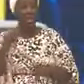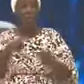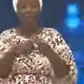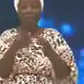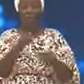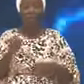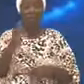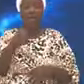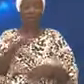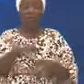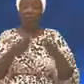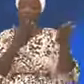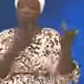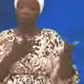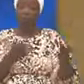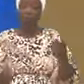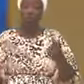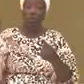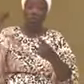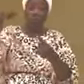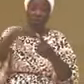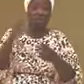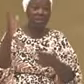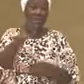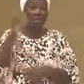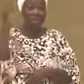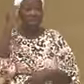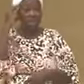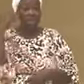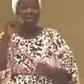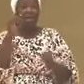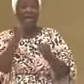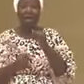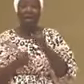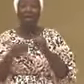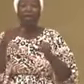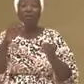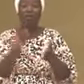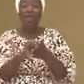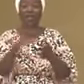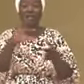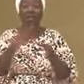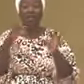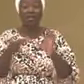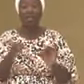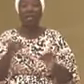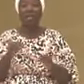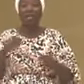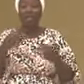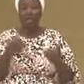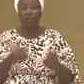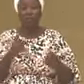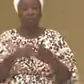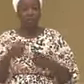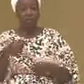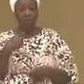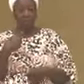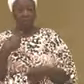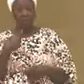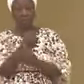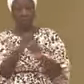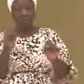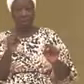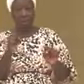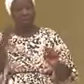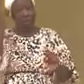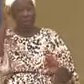début et n'attendent pas pour écouter la fin la phrase pour sauver